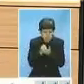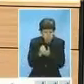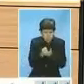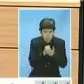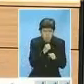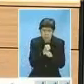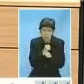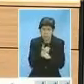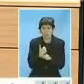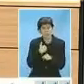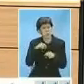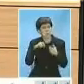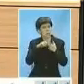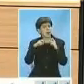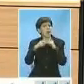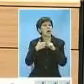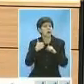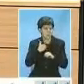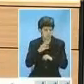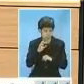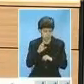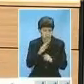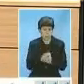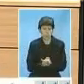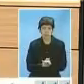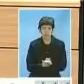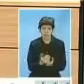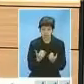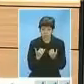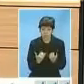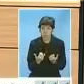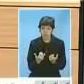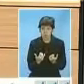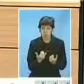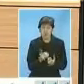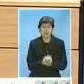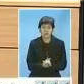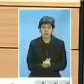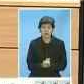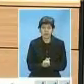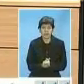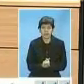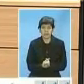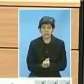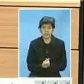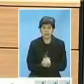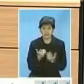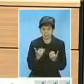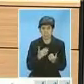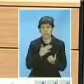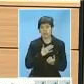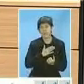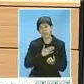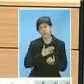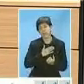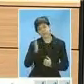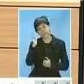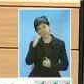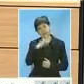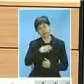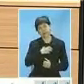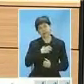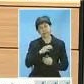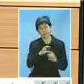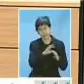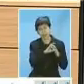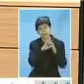าบันจะเกิดผลกระทบกระเทือนวันนี้ก็เช่นเดียวกันครับสิ่งที่ผมจะพูดต่อไปนี้เป็นผลม